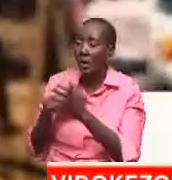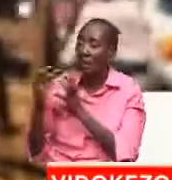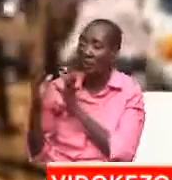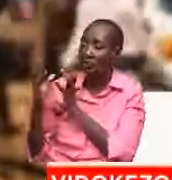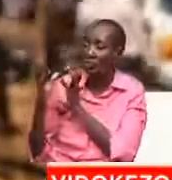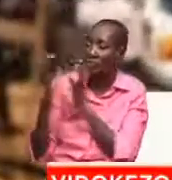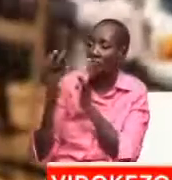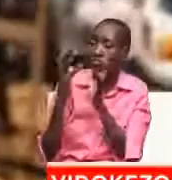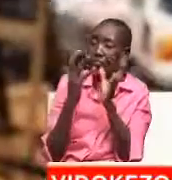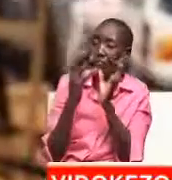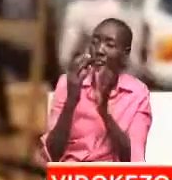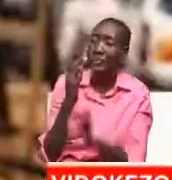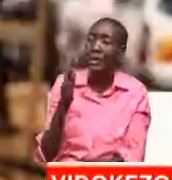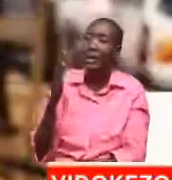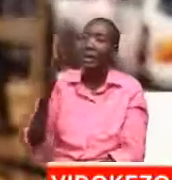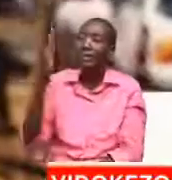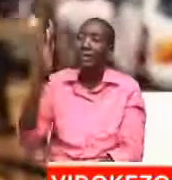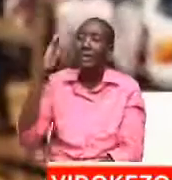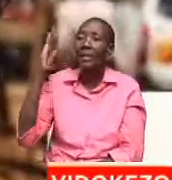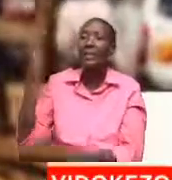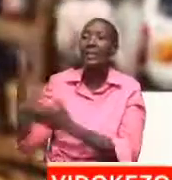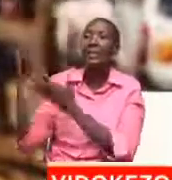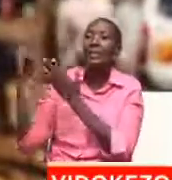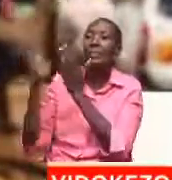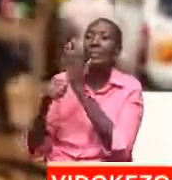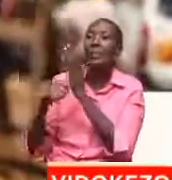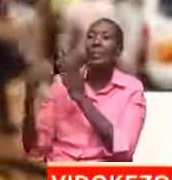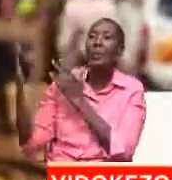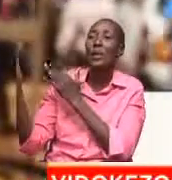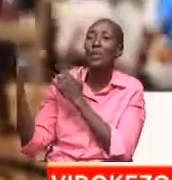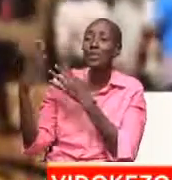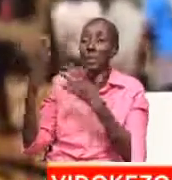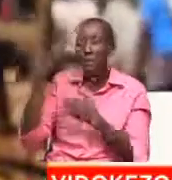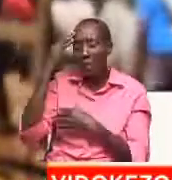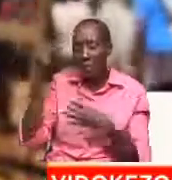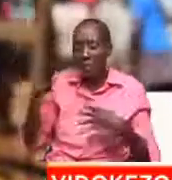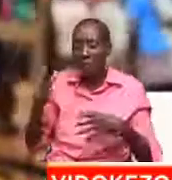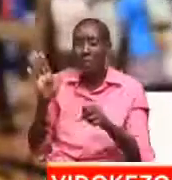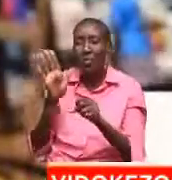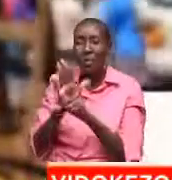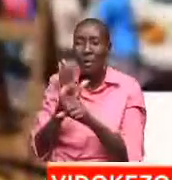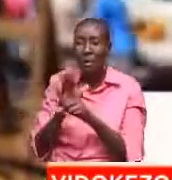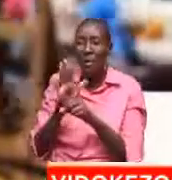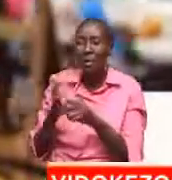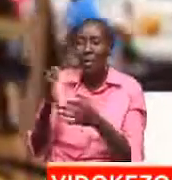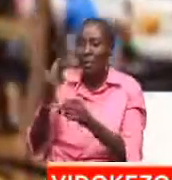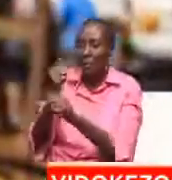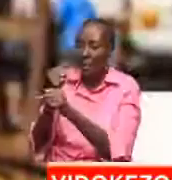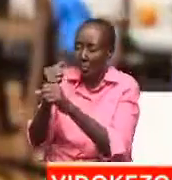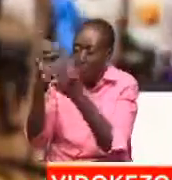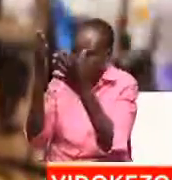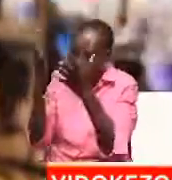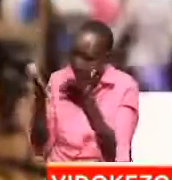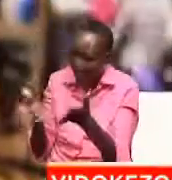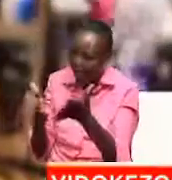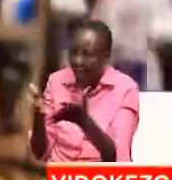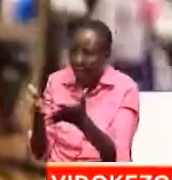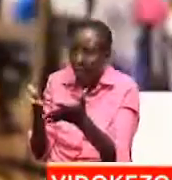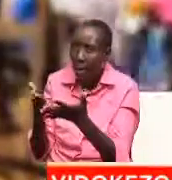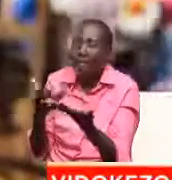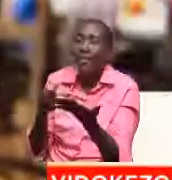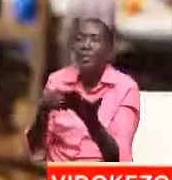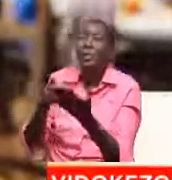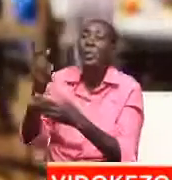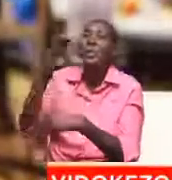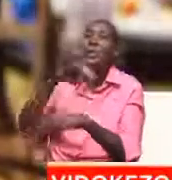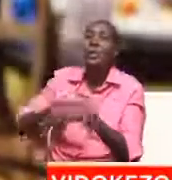tunaitarajia. Maana watu wengi wanategemea pesa yao wakifanya kazi siku nzima hapa, wanapata pesa yao kidogo wanaenda kukula